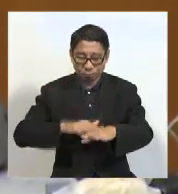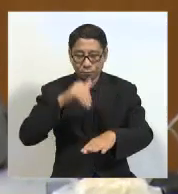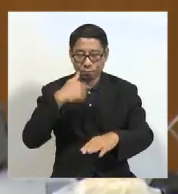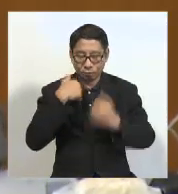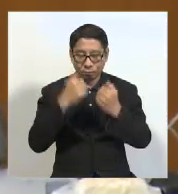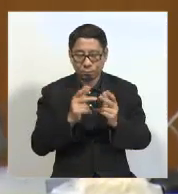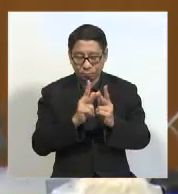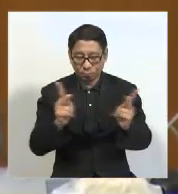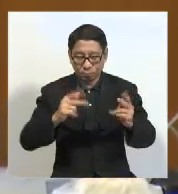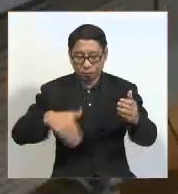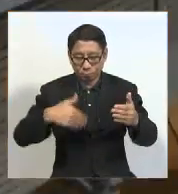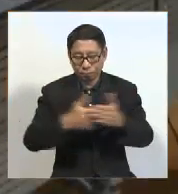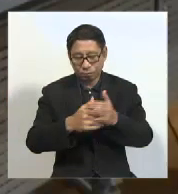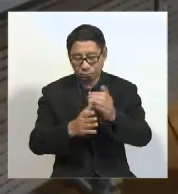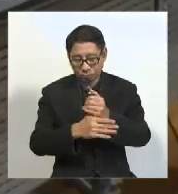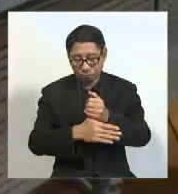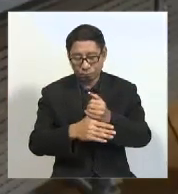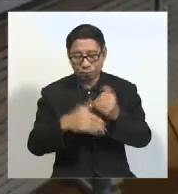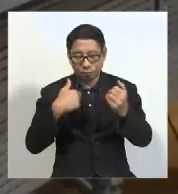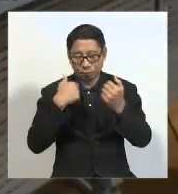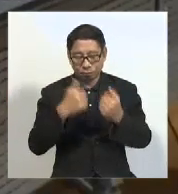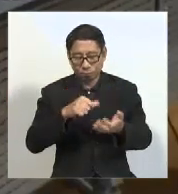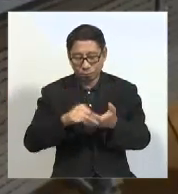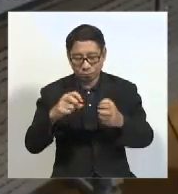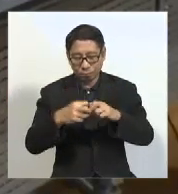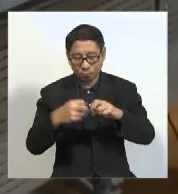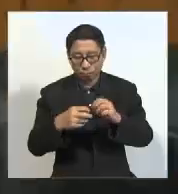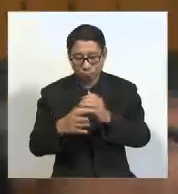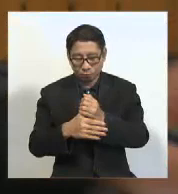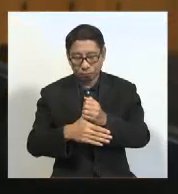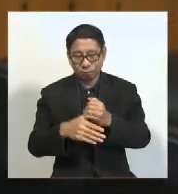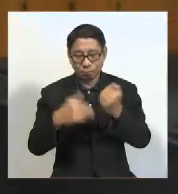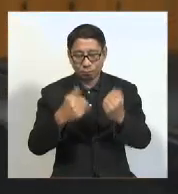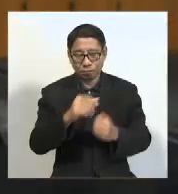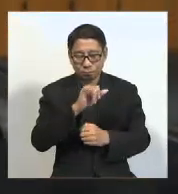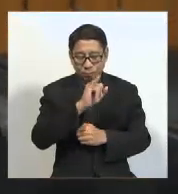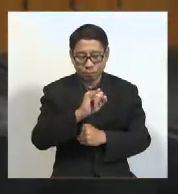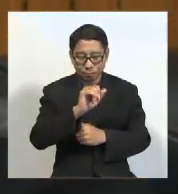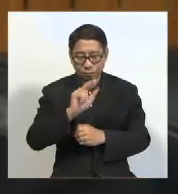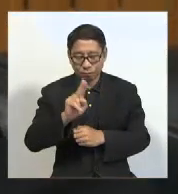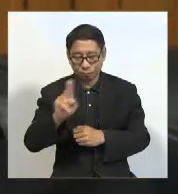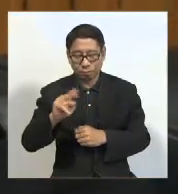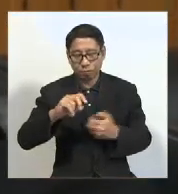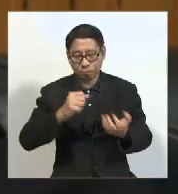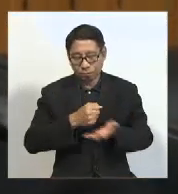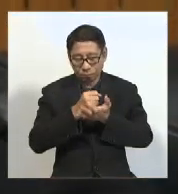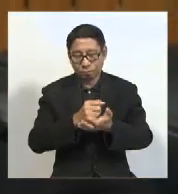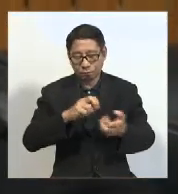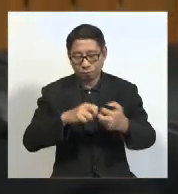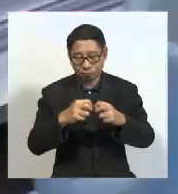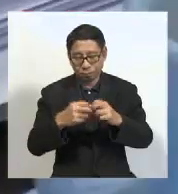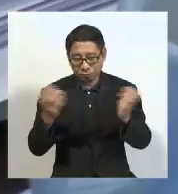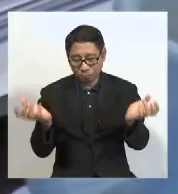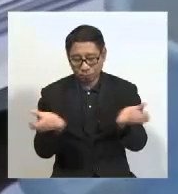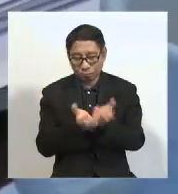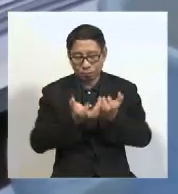คณะกรรมการนโยบายการประมงแห่งชาติการแก้ปัญหาการทำประมง IUU การช่วยเหลือผู้ได้รับผลกระทบจากมาตรการภา